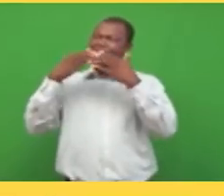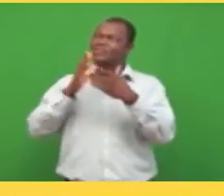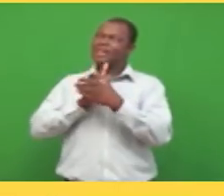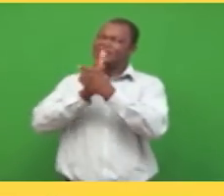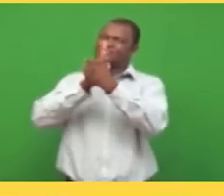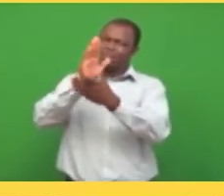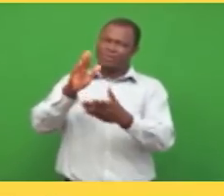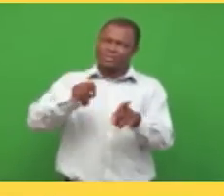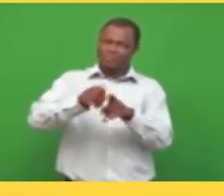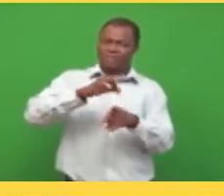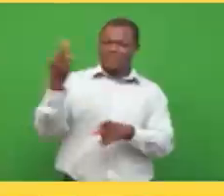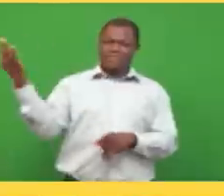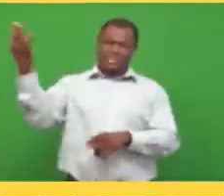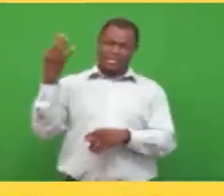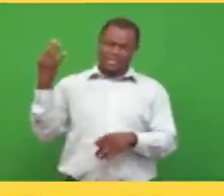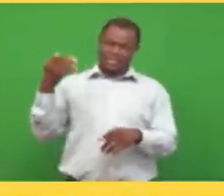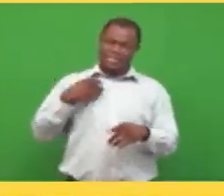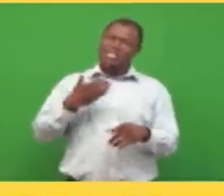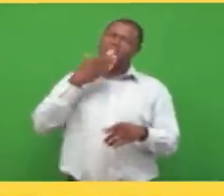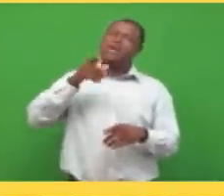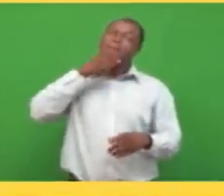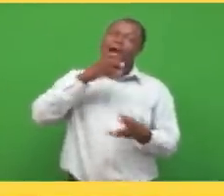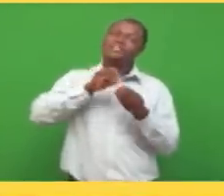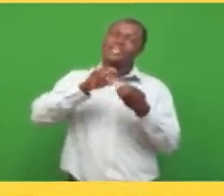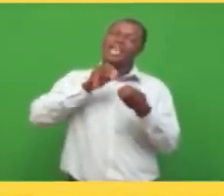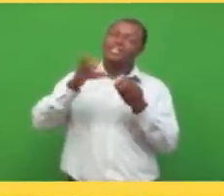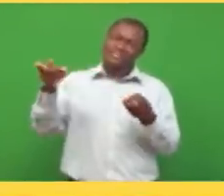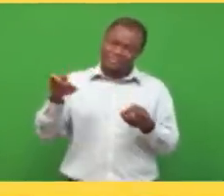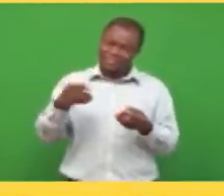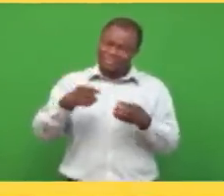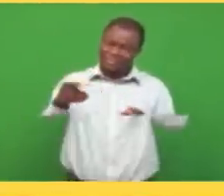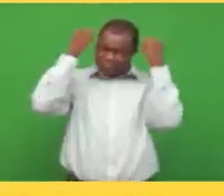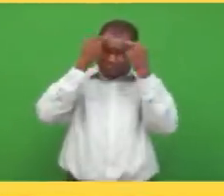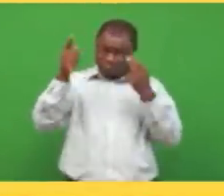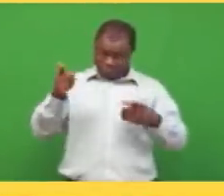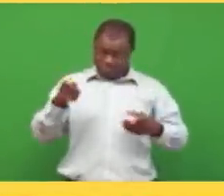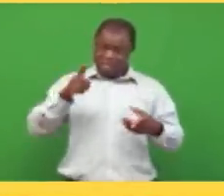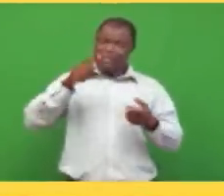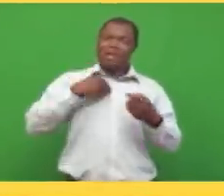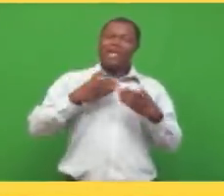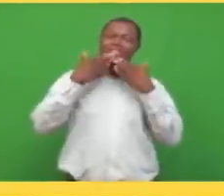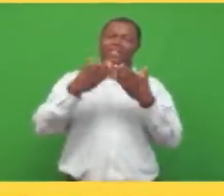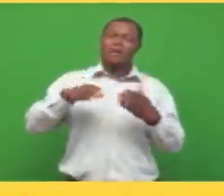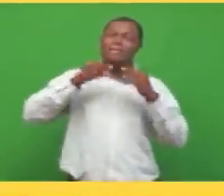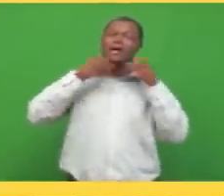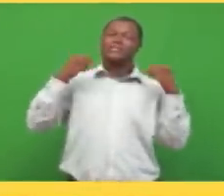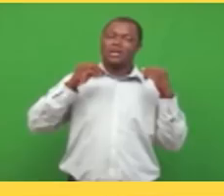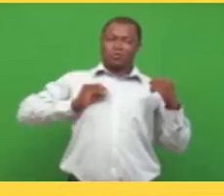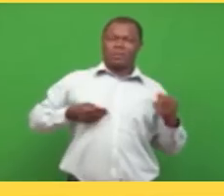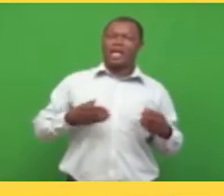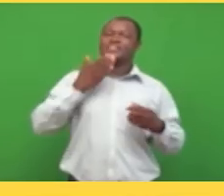ndikutendei nokutyaira chirongo zvakanaka tinokutendai baba serious tinokutendai tinokutendai pastor maita zvenyu tinotenda